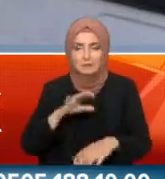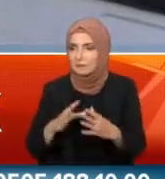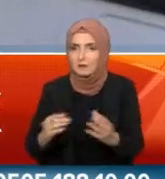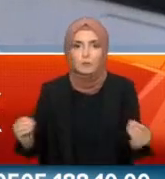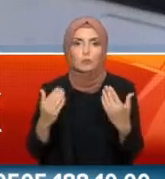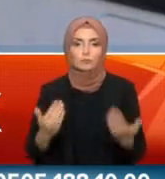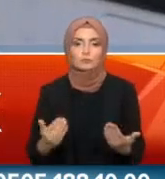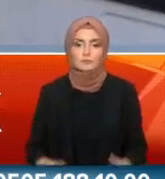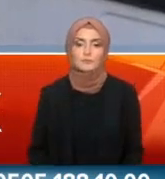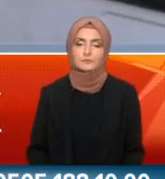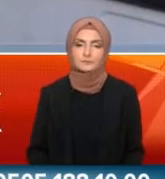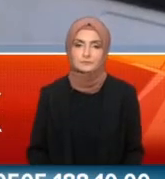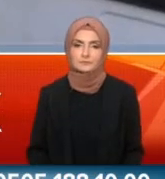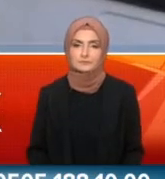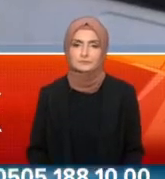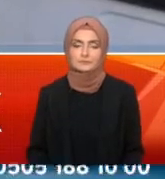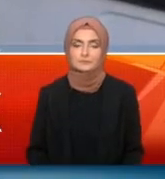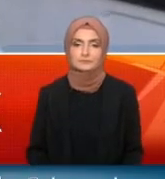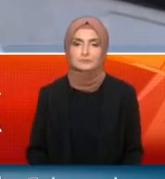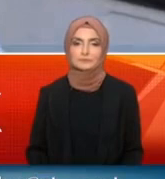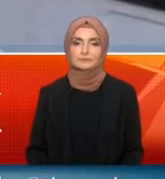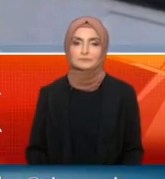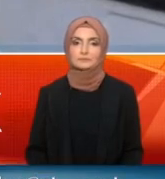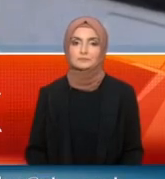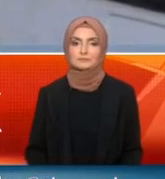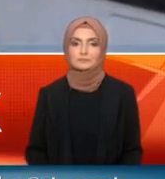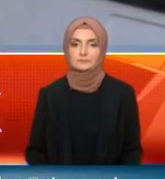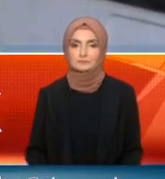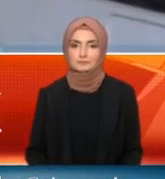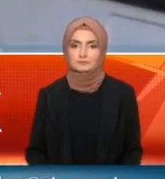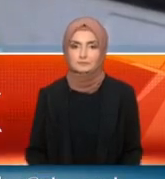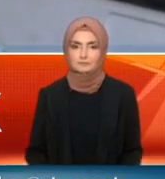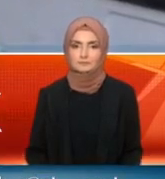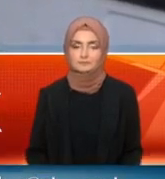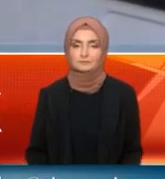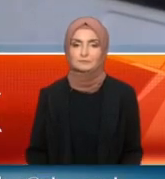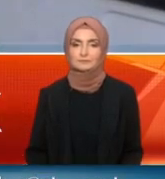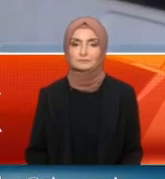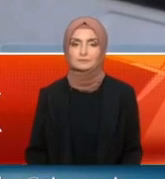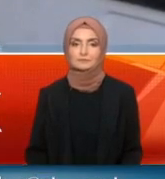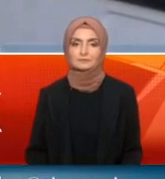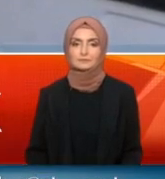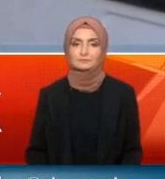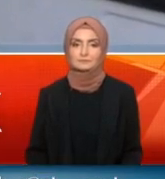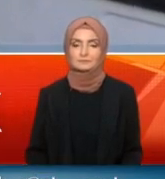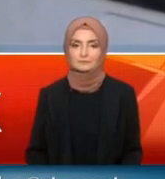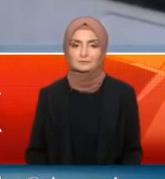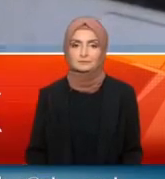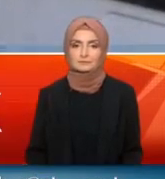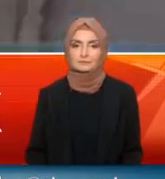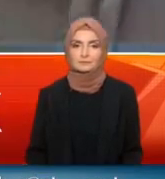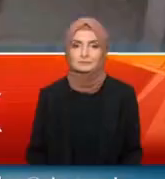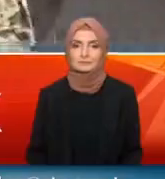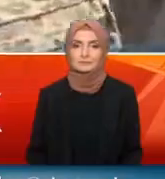dakika sonra ben de gittim. Kardeşine sordum, oğlum kardeşin nerede dedi. Buradaydı anne, yanımdaydı. Sonra da aramaya başladım ama oğlum hiçbir